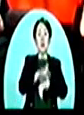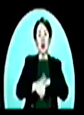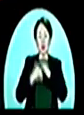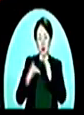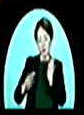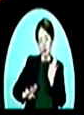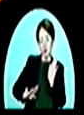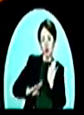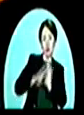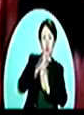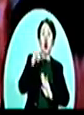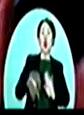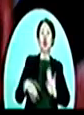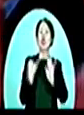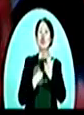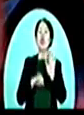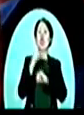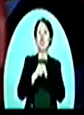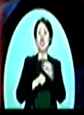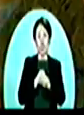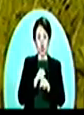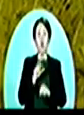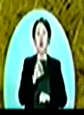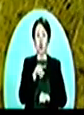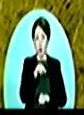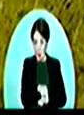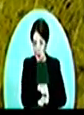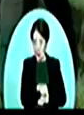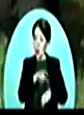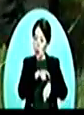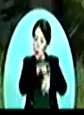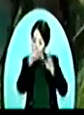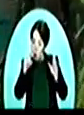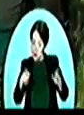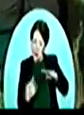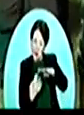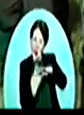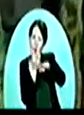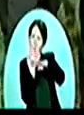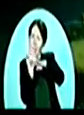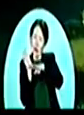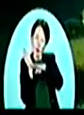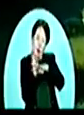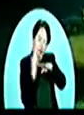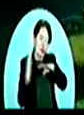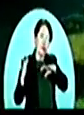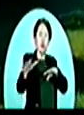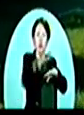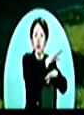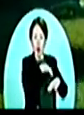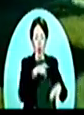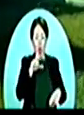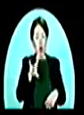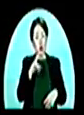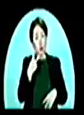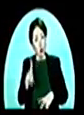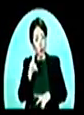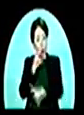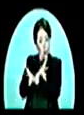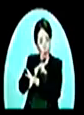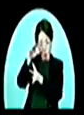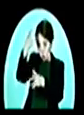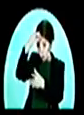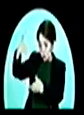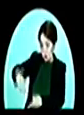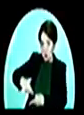хөгжсөөр өдгөө 60 жилийн үджээ. Энэ хугацаанд тариалангийн салбарт эрх зүй, эдийн засгийн чиглэлээр төрөөс үзүүлсэн